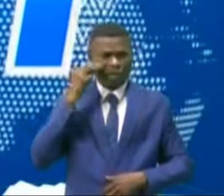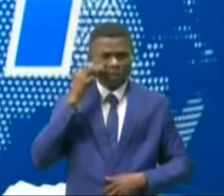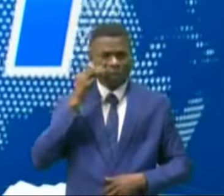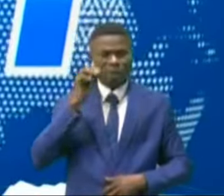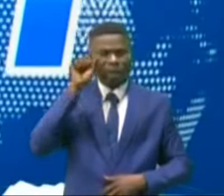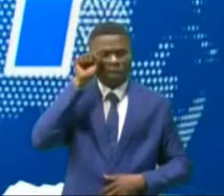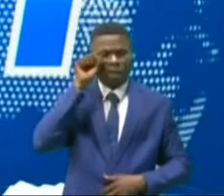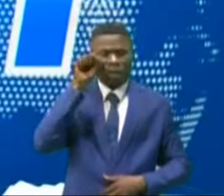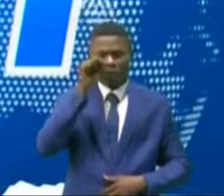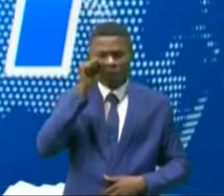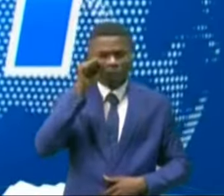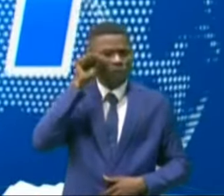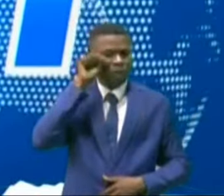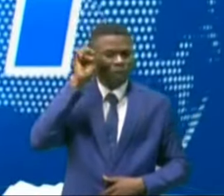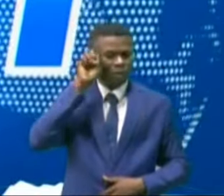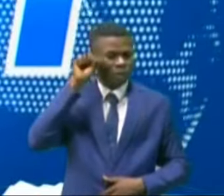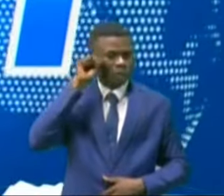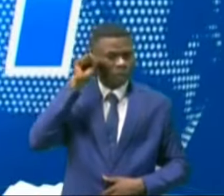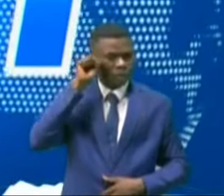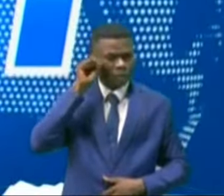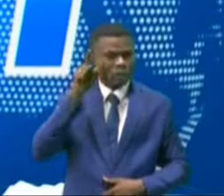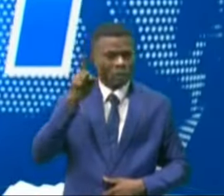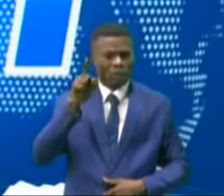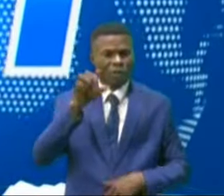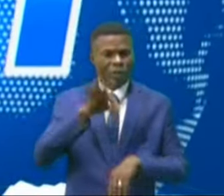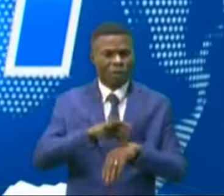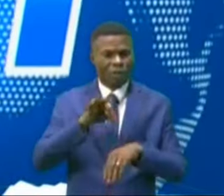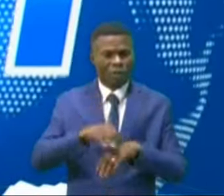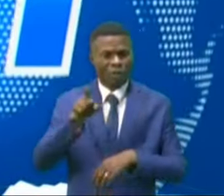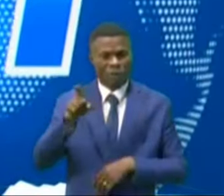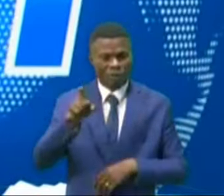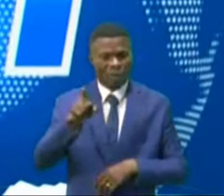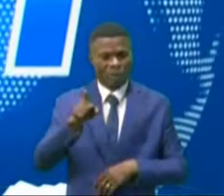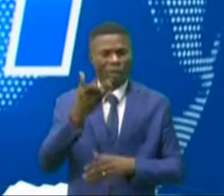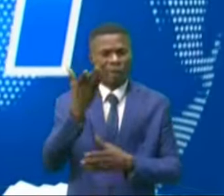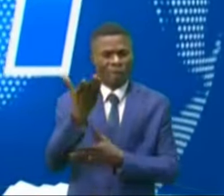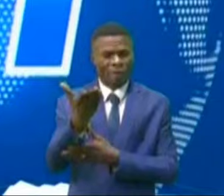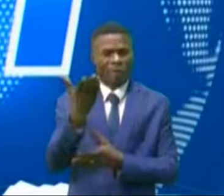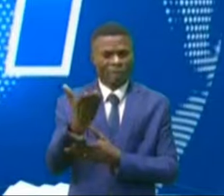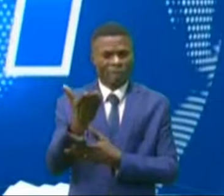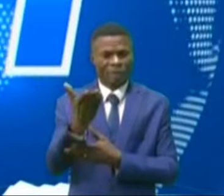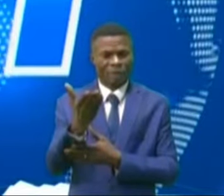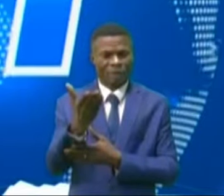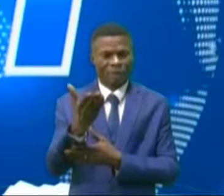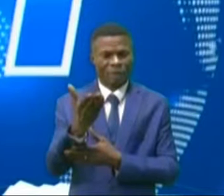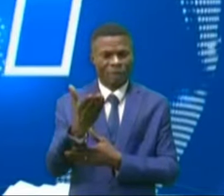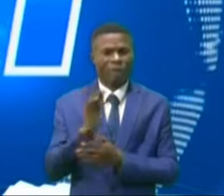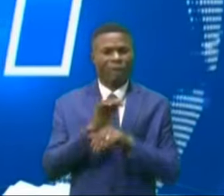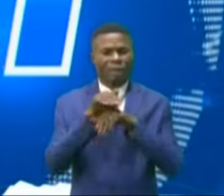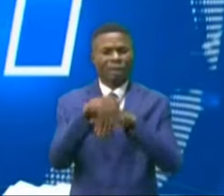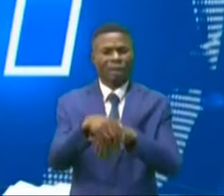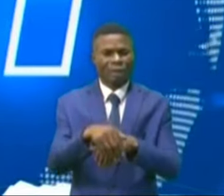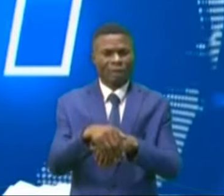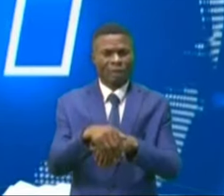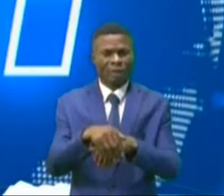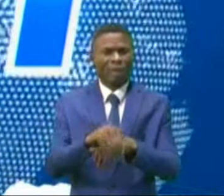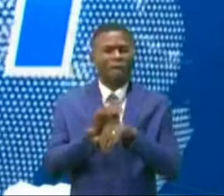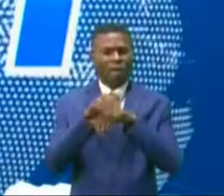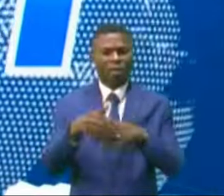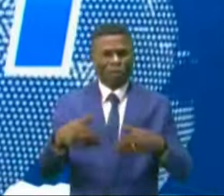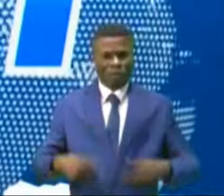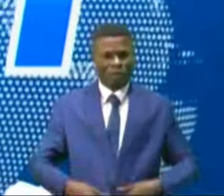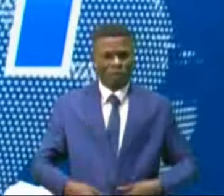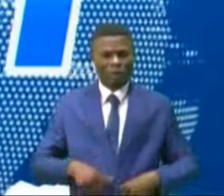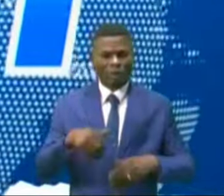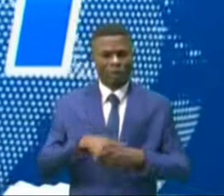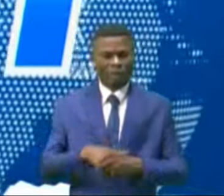Judith Suminwa-Tuluka. Occasion pour eux de solliciter l'implication, leur implication